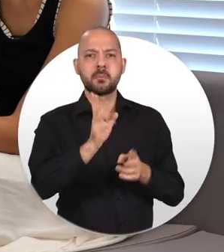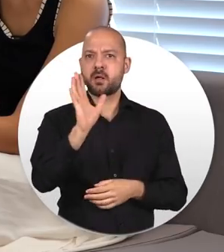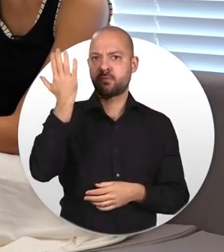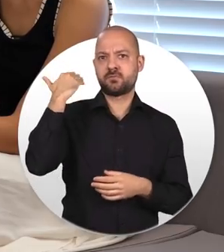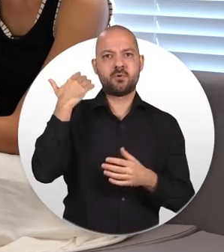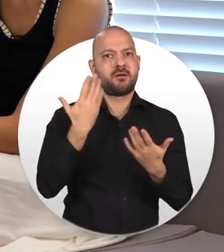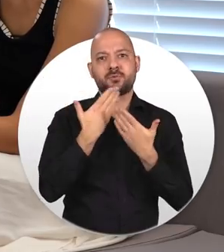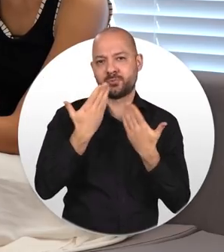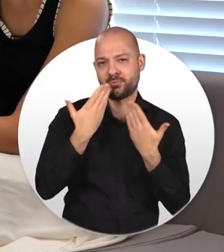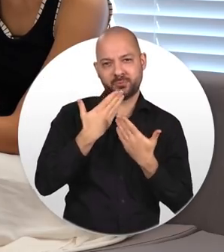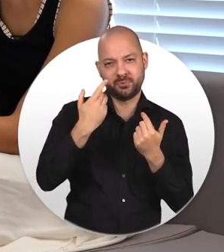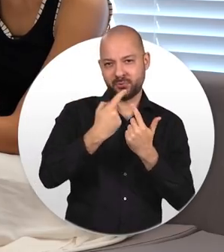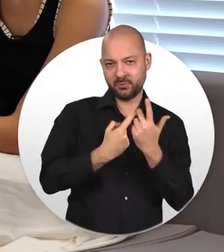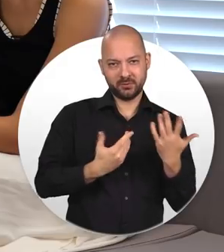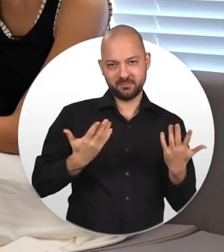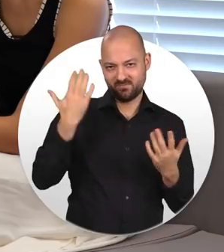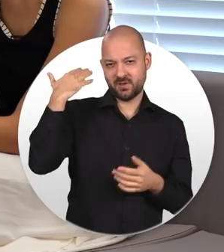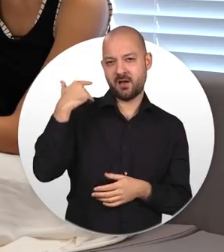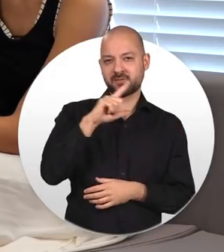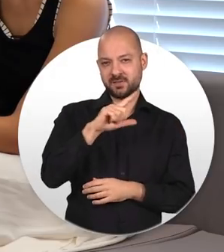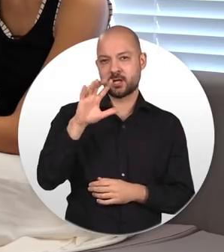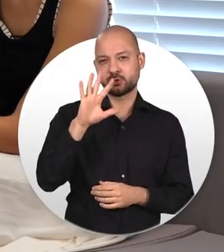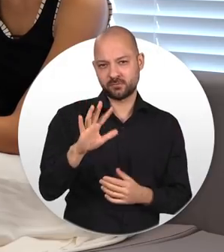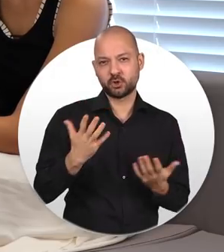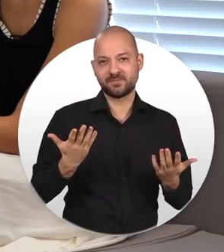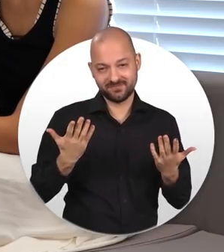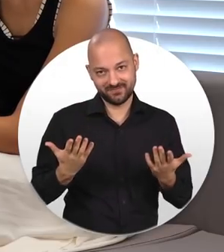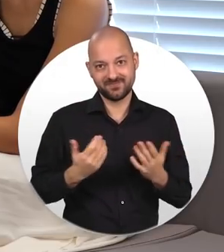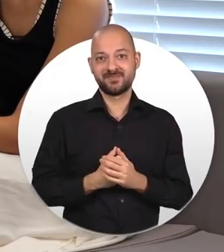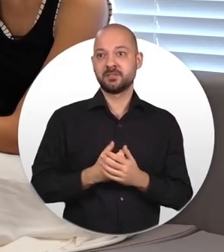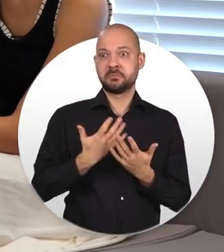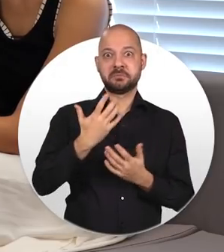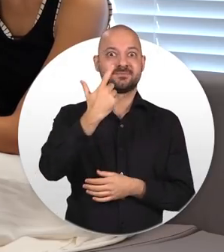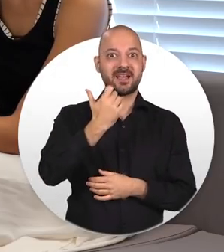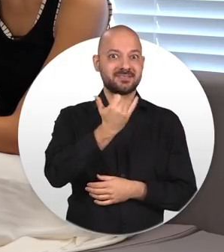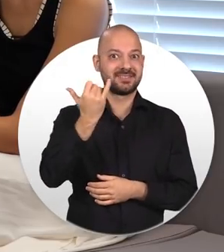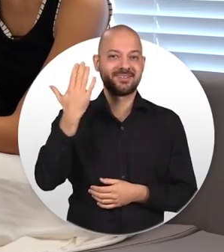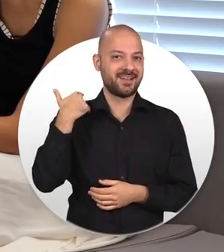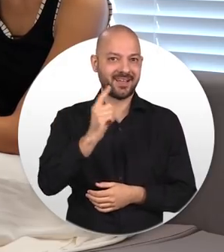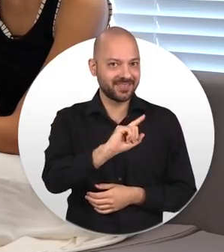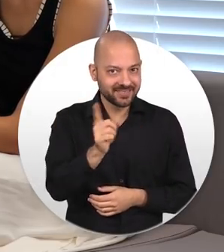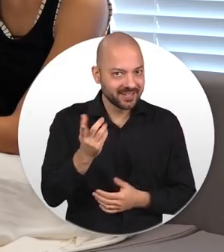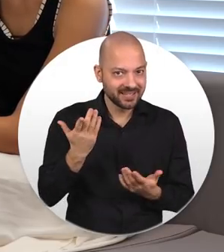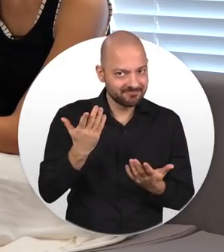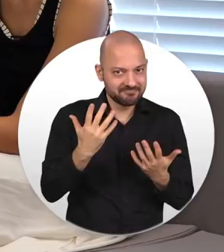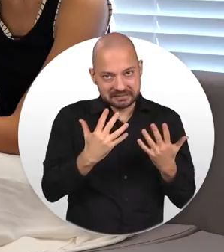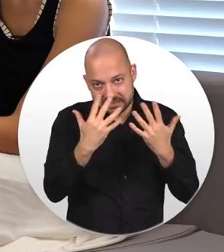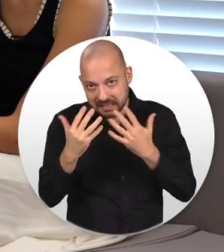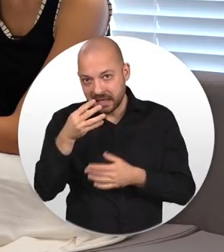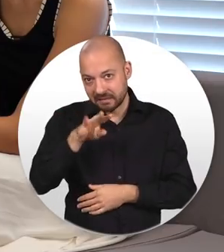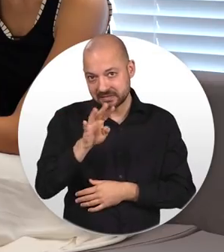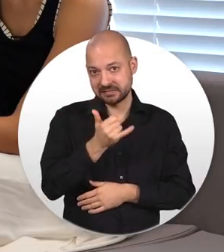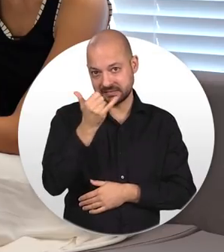normal empfand vor 2005, das ist kein 20 Jahre hier, das sind 10, 14 Jahre hier, dass